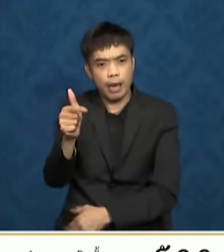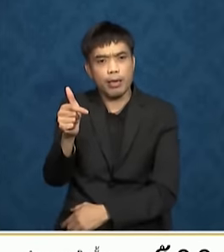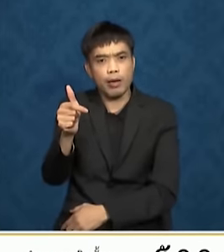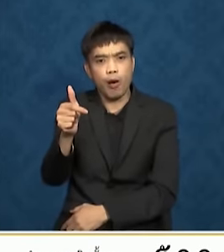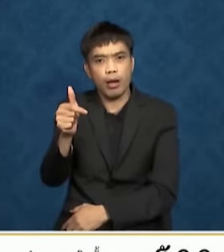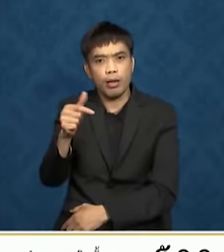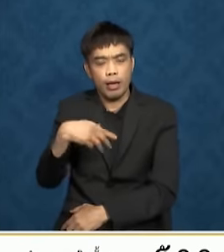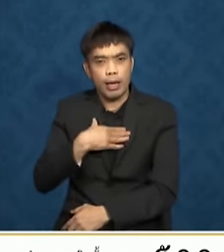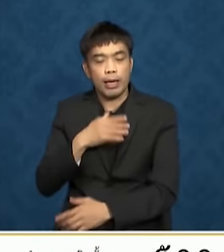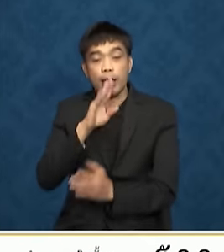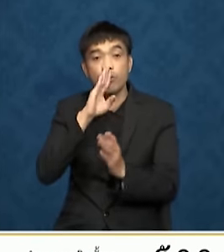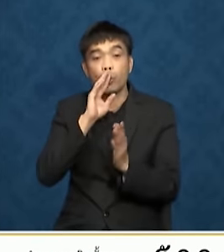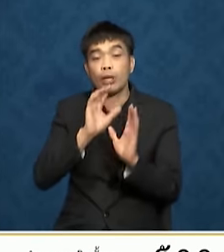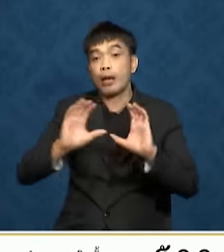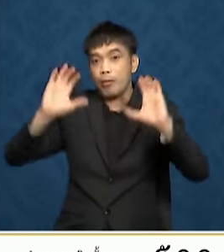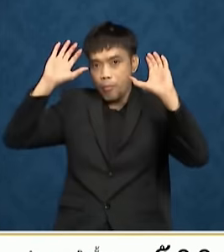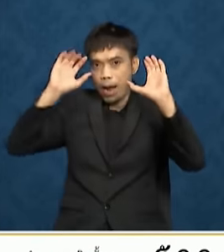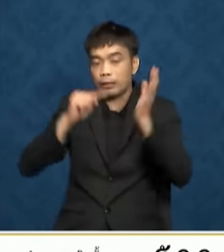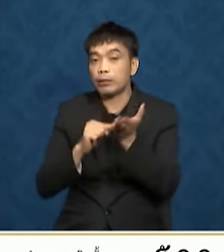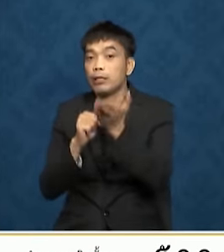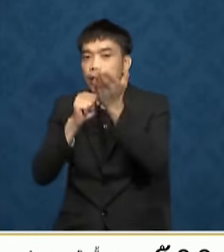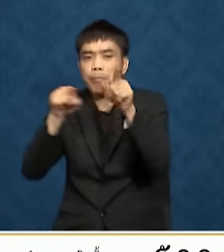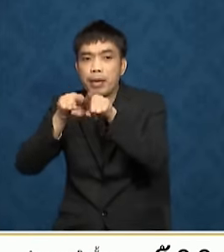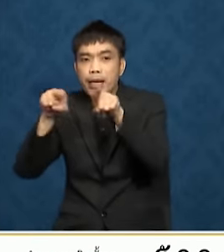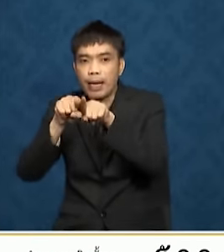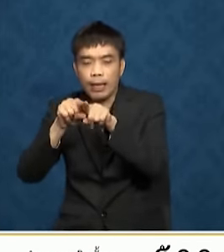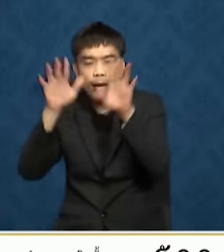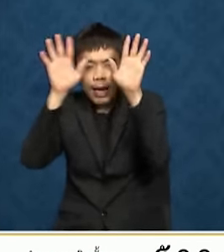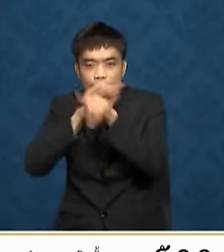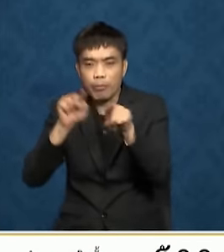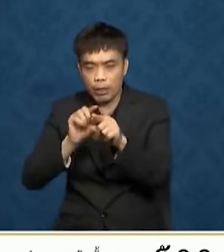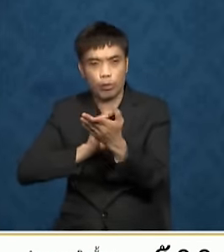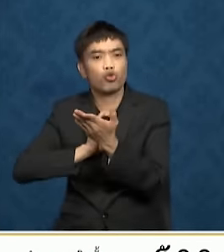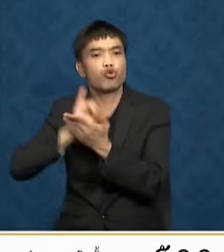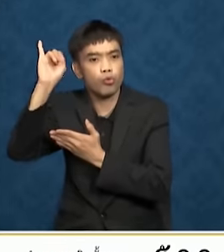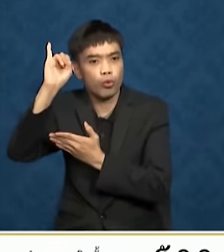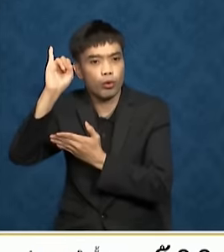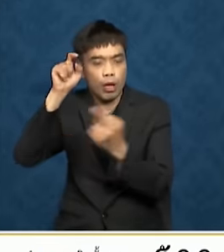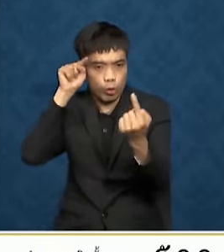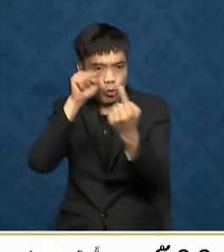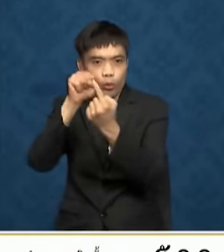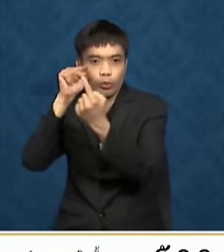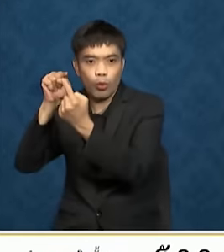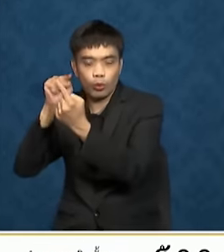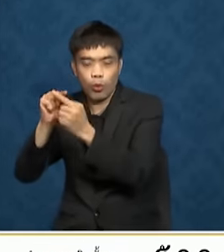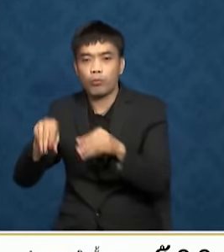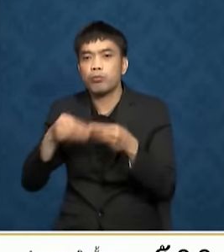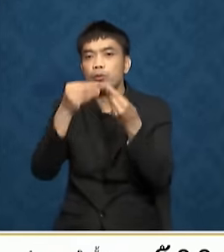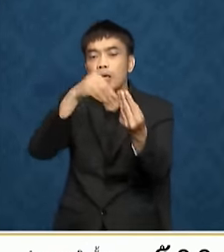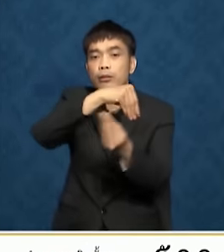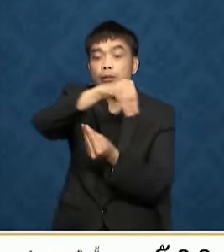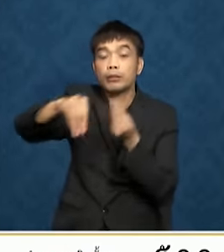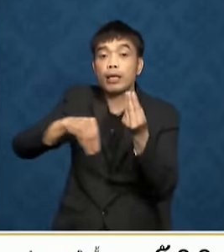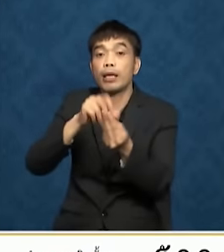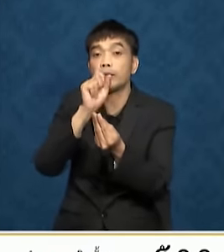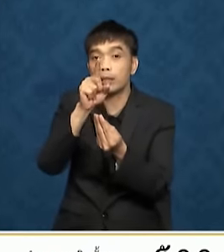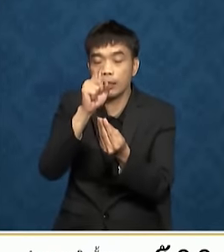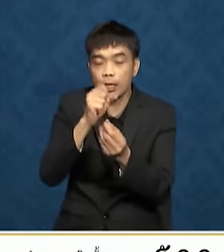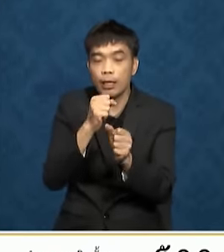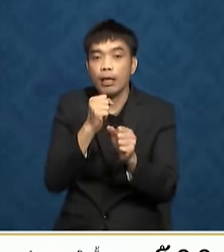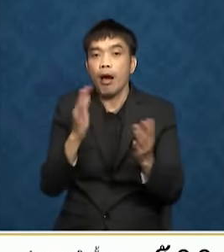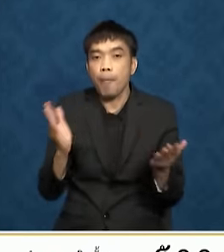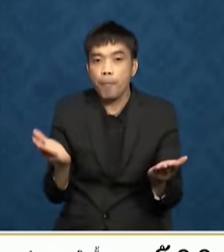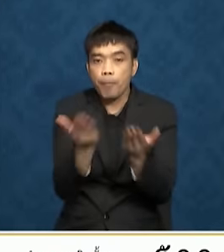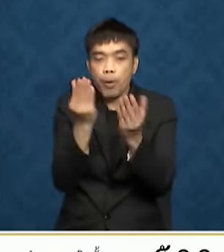รัฐบาลเสนอมาอย่างนี้ผมให้ผ่านเพะผมคิดว่ามันถูกและมันสามารถที่จะสร้างเศรษฐกิจมันสามารถที่จะกระตุ้น